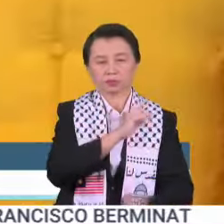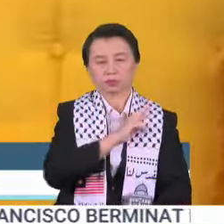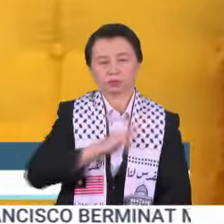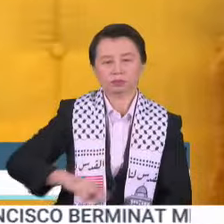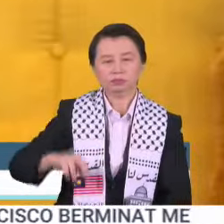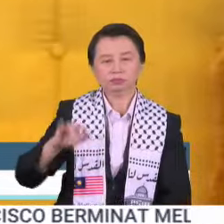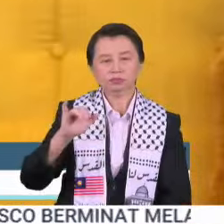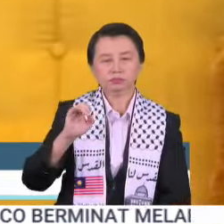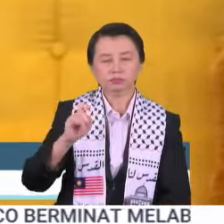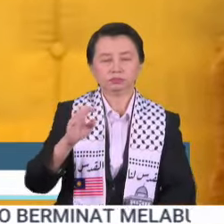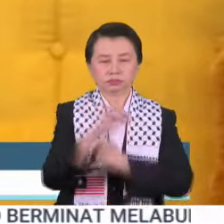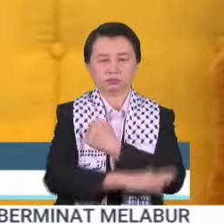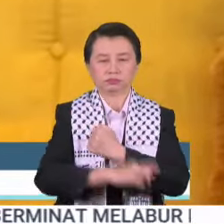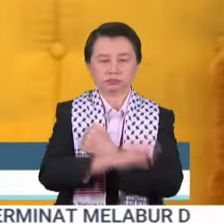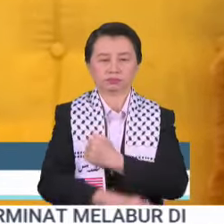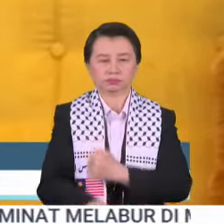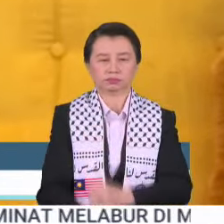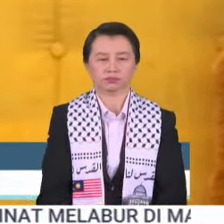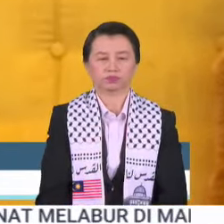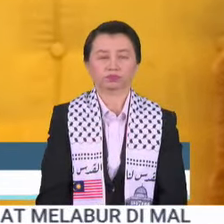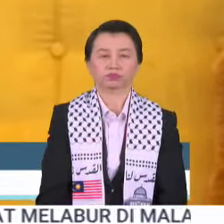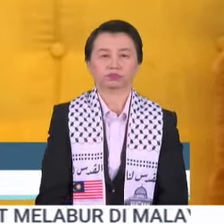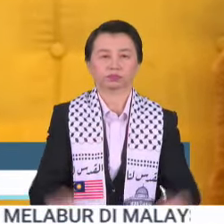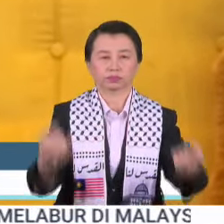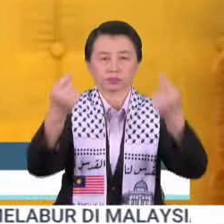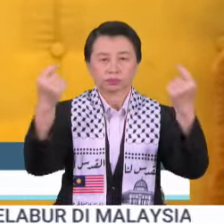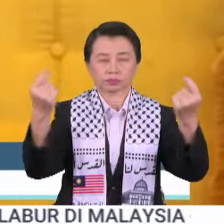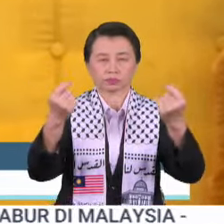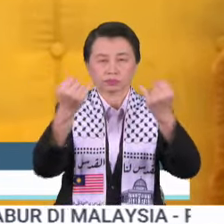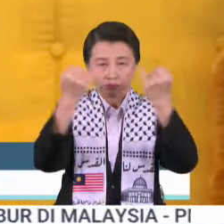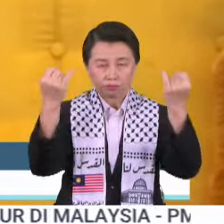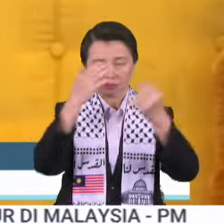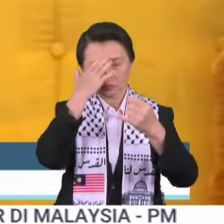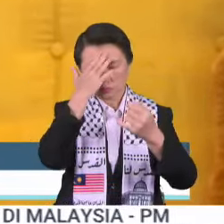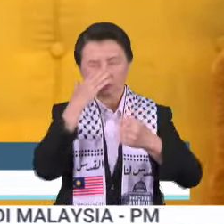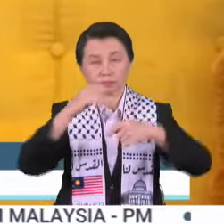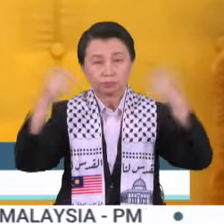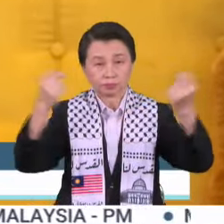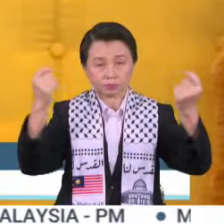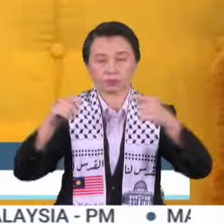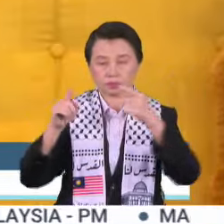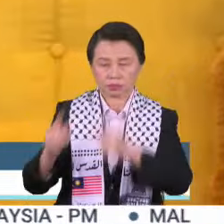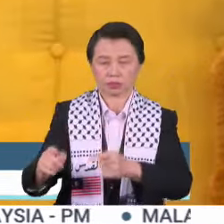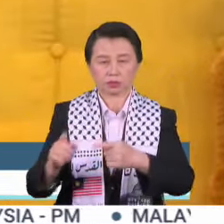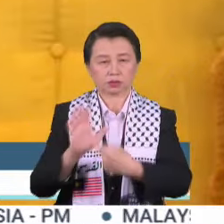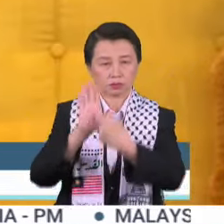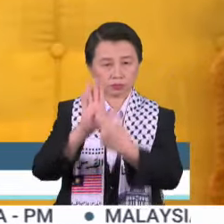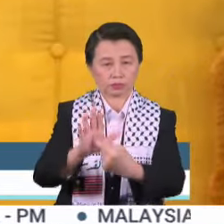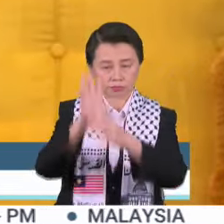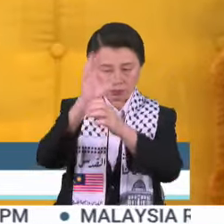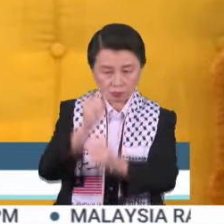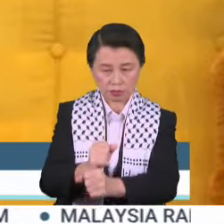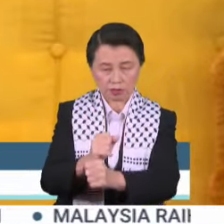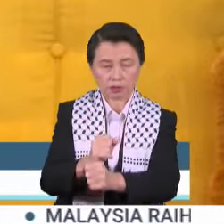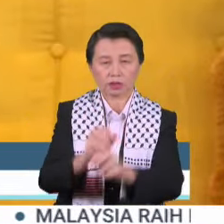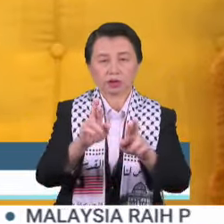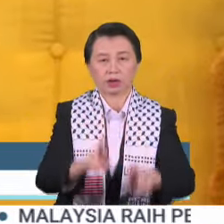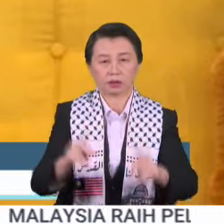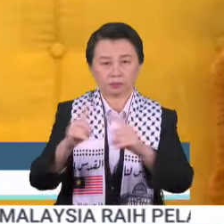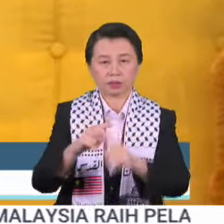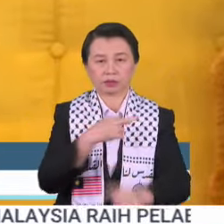Sembilan. Istiadat ini mencerminkan keluruhan taat setia rakyat kepada raja